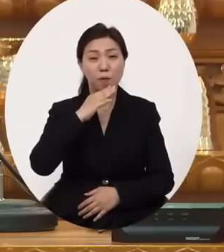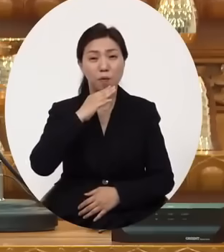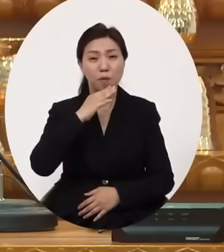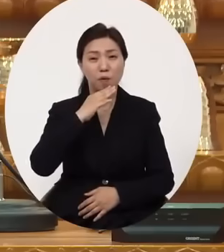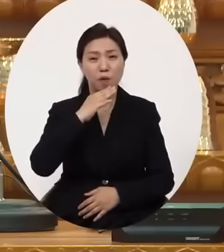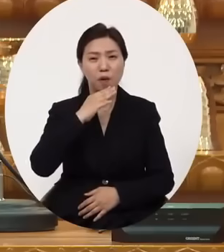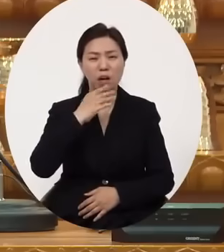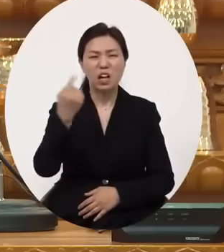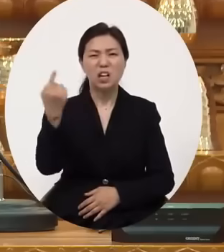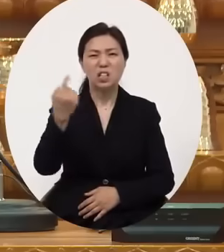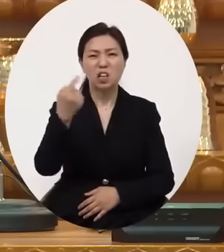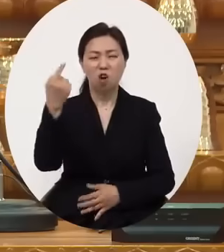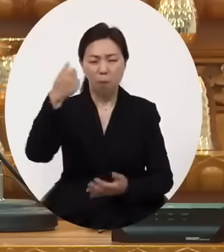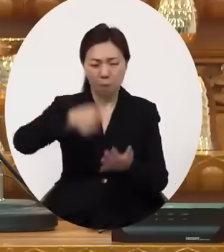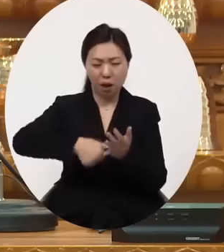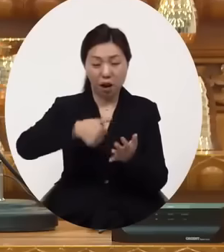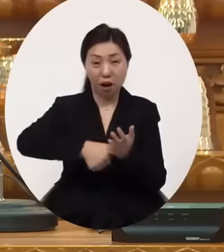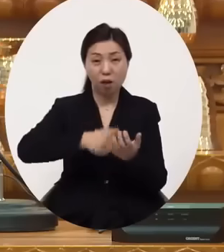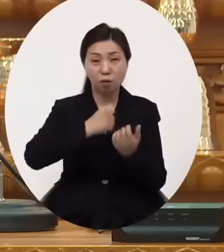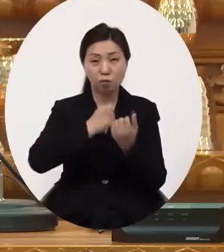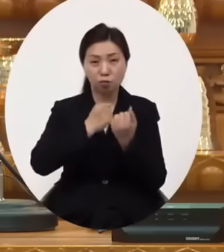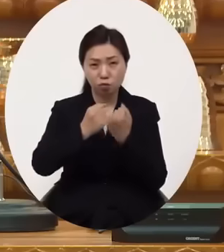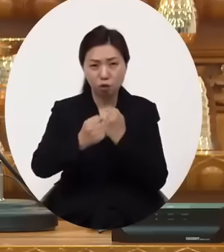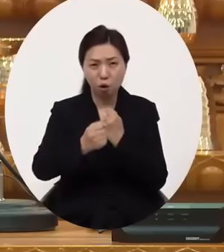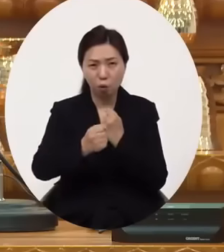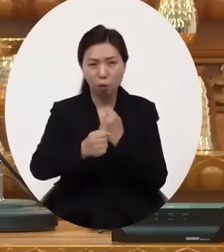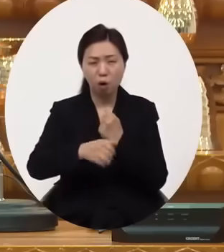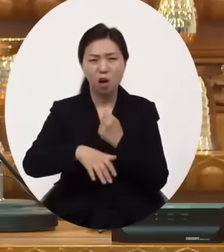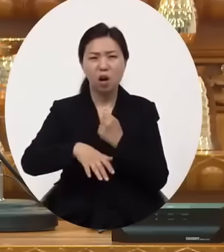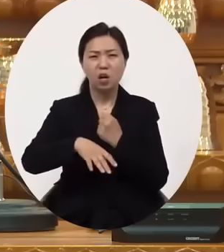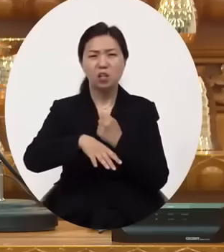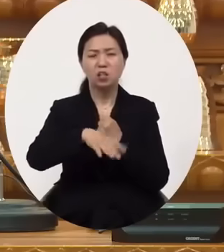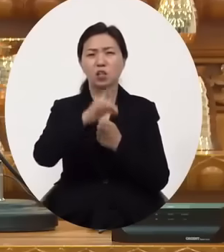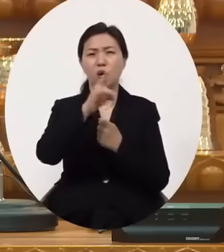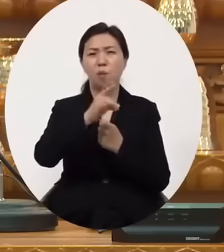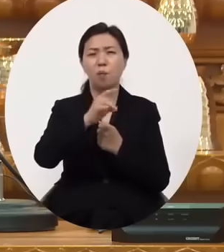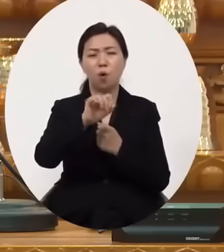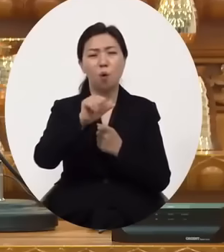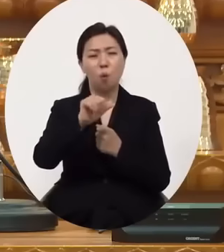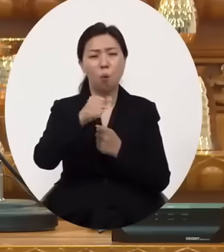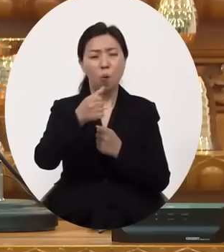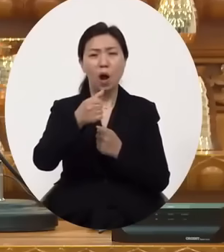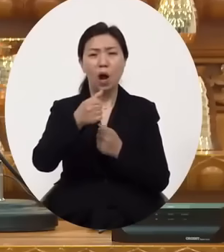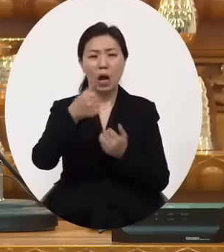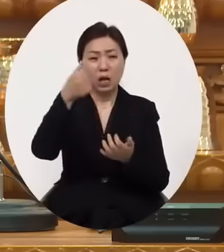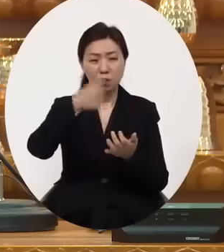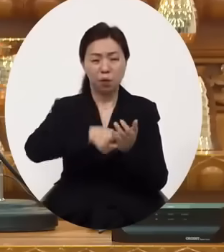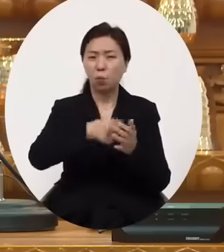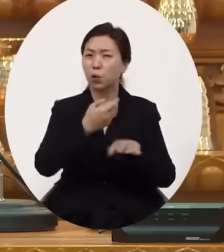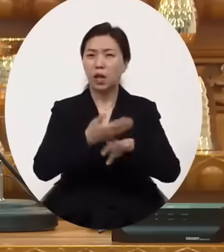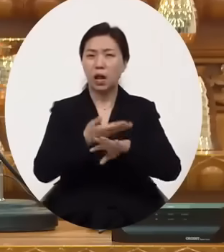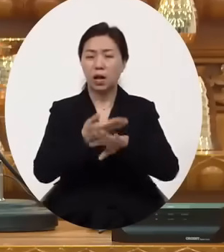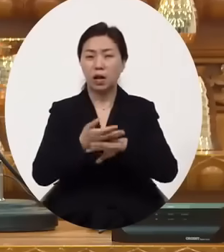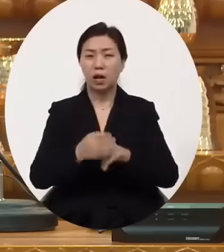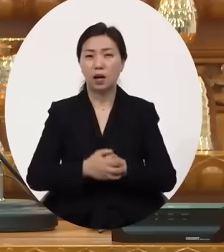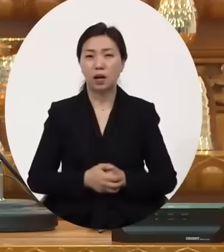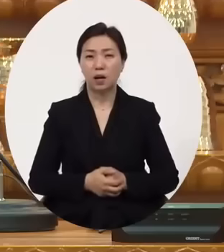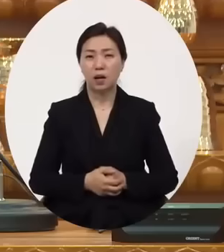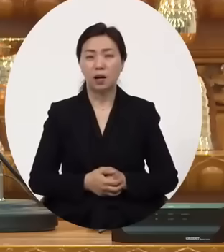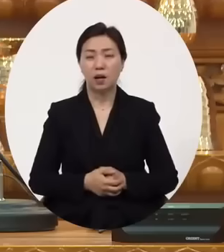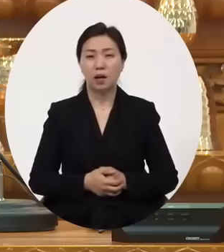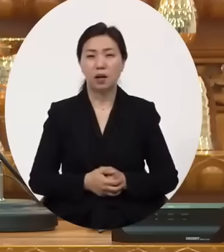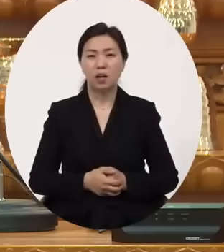500m 높이에요. 그러면 우리가 1000m라 하더라도 이 출발지점이 해봐라 500에서 출발할 때가 있거든요. 무슨 말인지